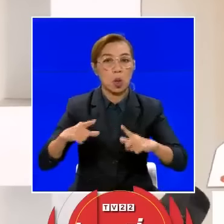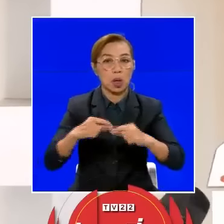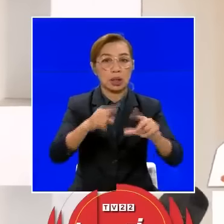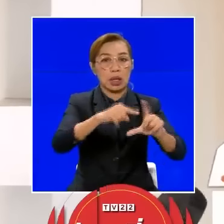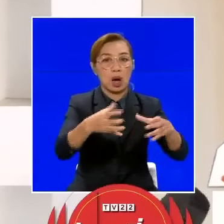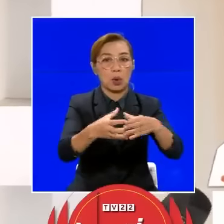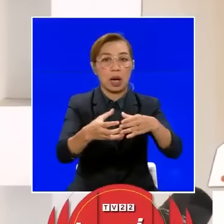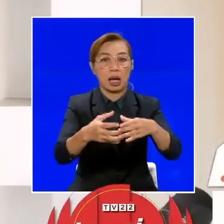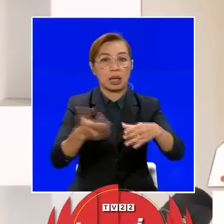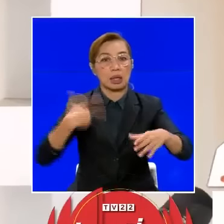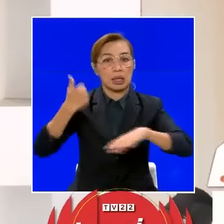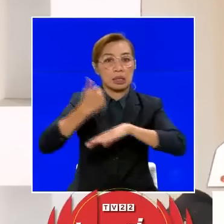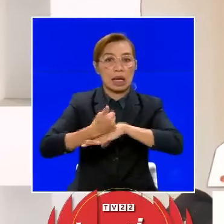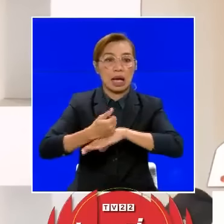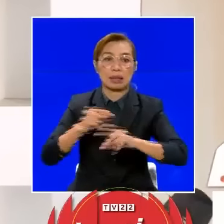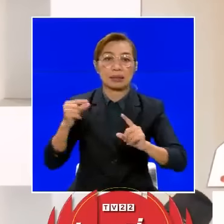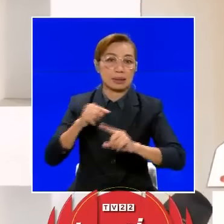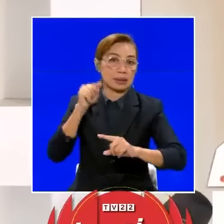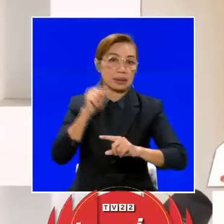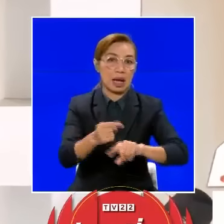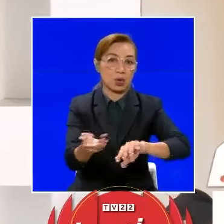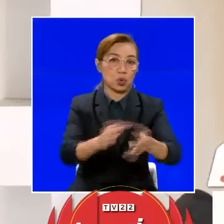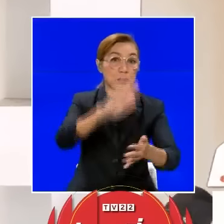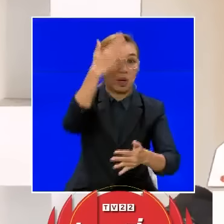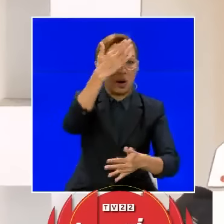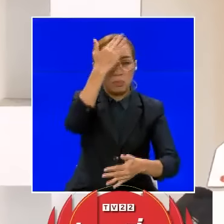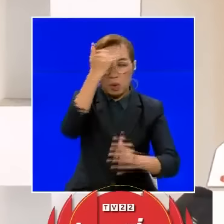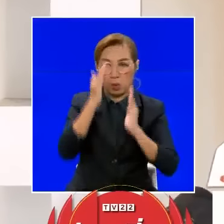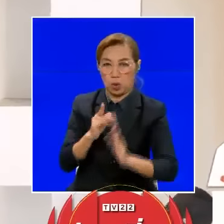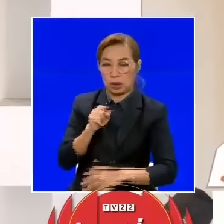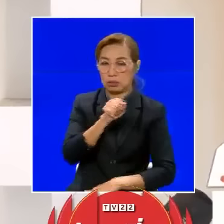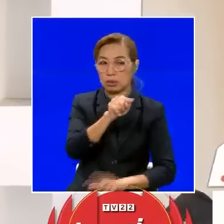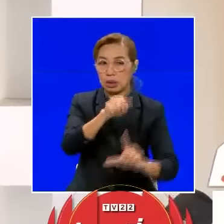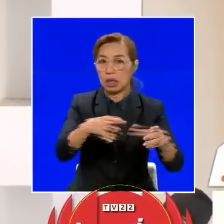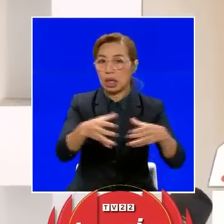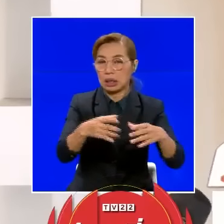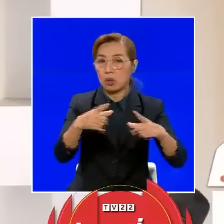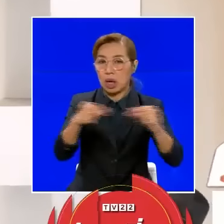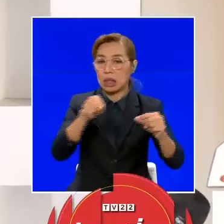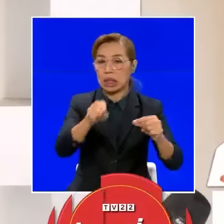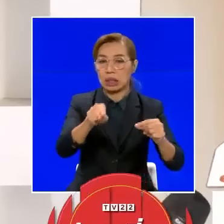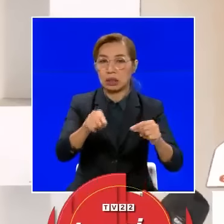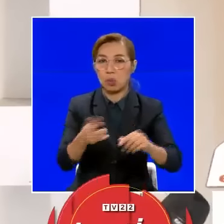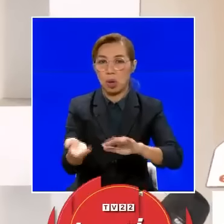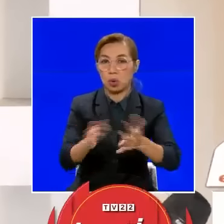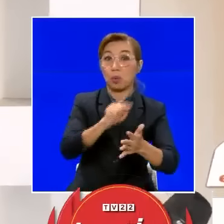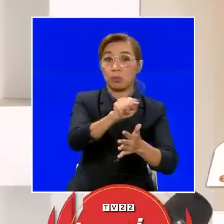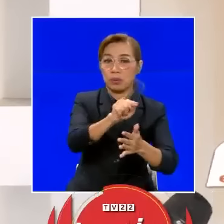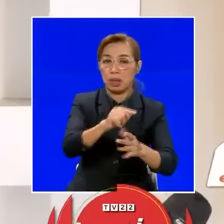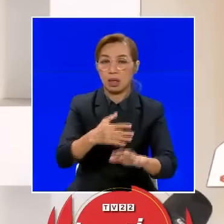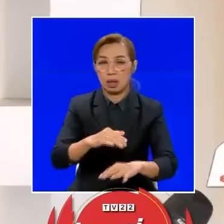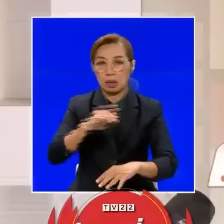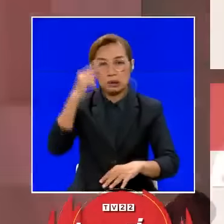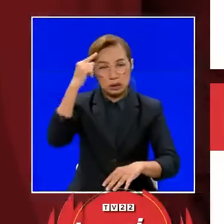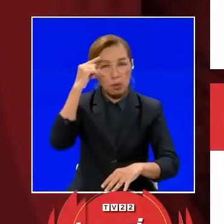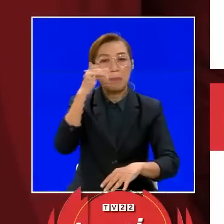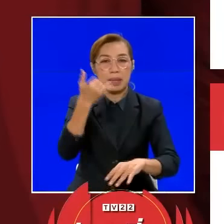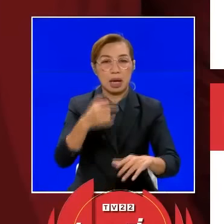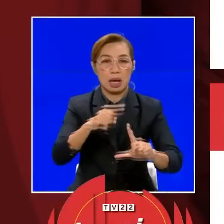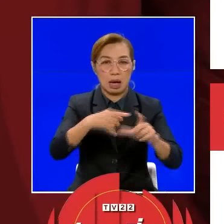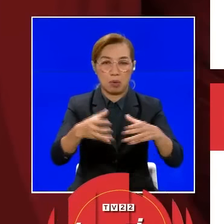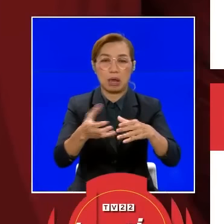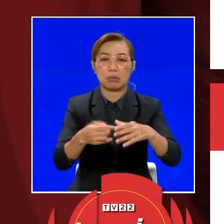าวไกลจบไปก่อนอันนี้เขาก็ประเมินกันว่าพรรคก้าวไกลต้องจบคดีนี้ไปก่อนเพราะเชื่อว่าอาจจะถูกยุบนะคะถ้